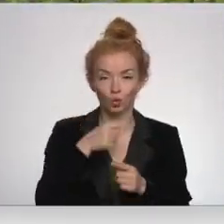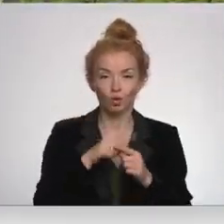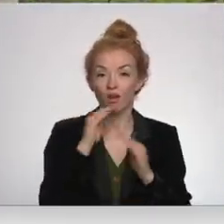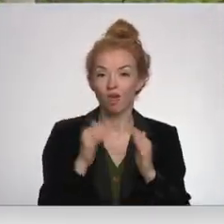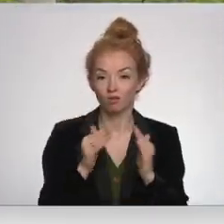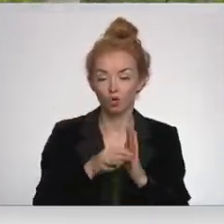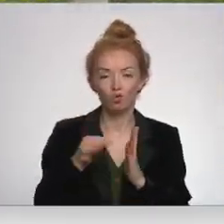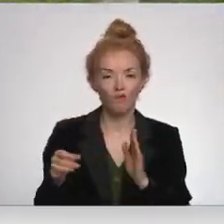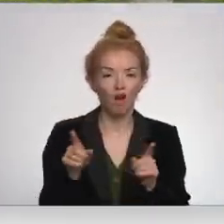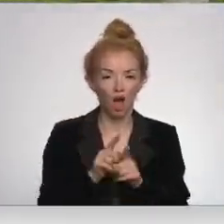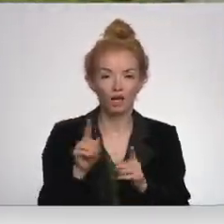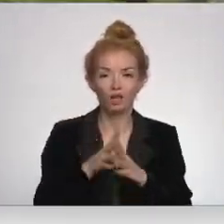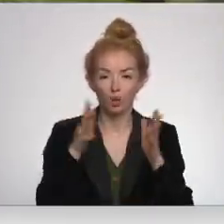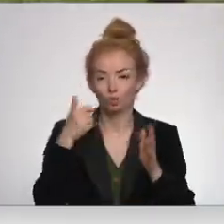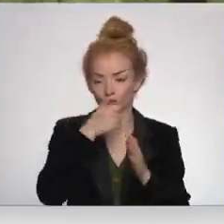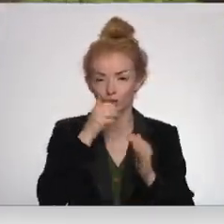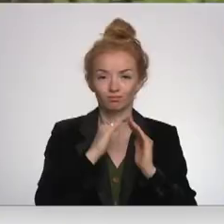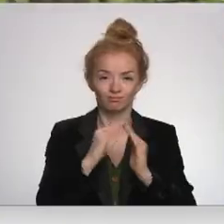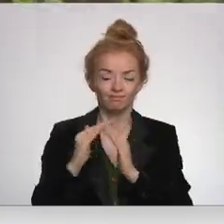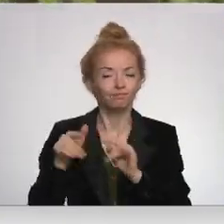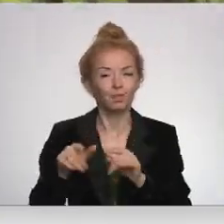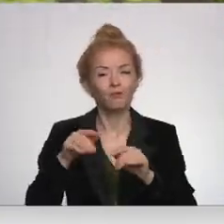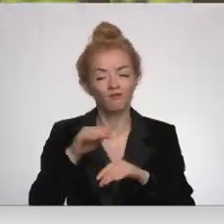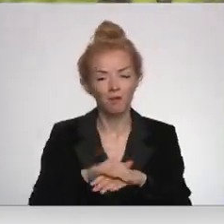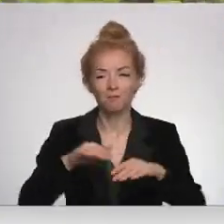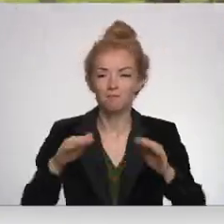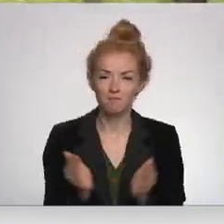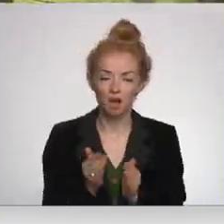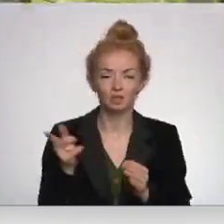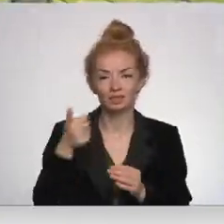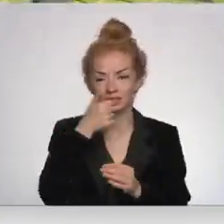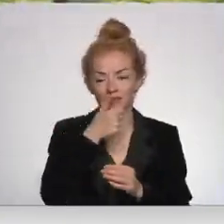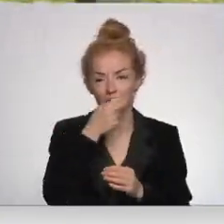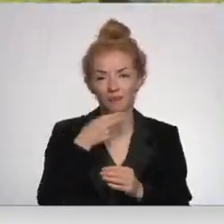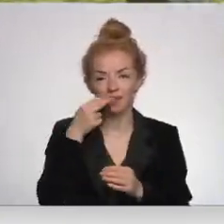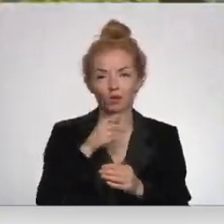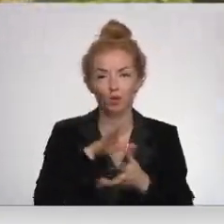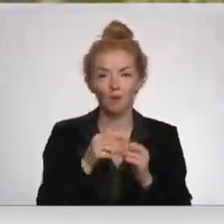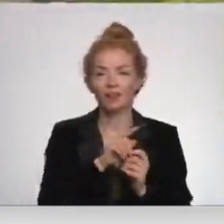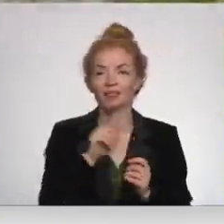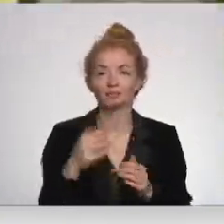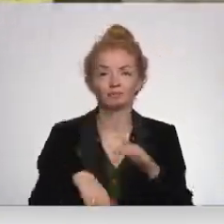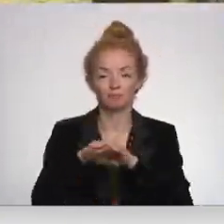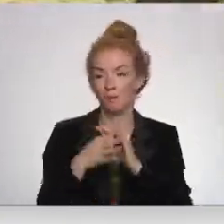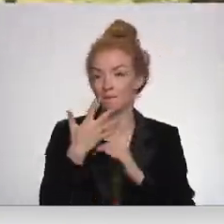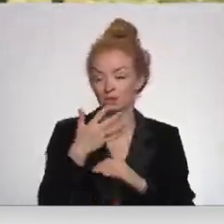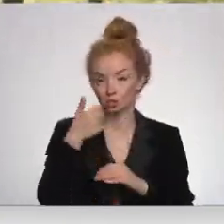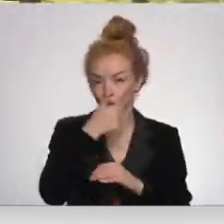arī ir daudz cūku novietņu, taču tās pamatā ir nelielas. Saimnieki pārsvarā tur līdz 5 cūkām. Taču pārtiks un